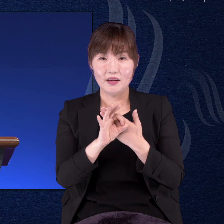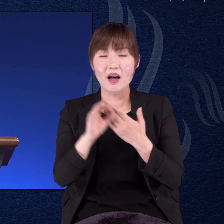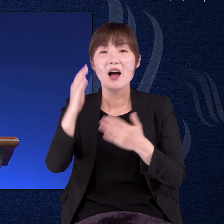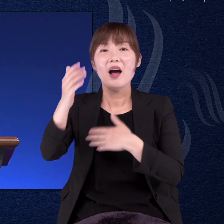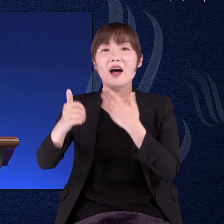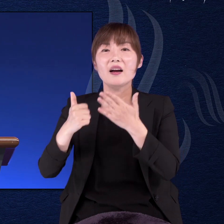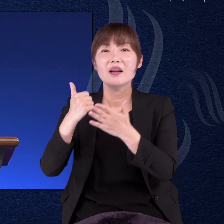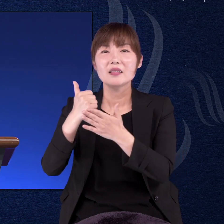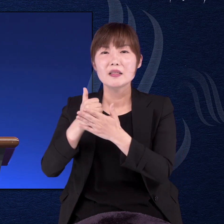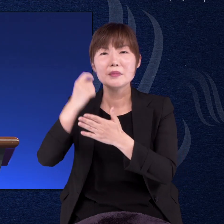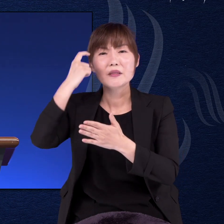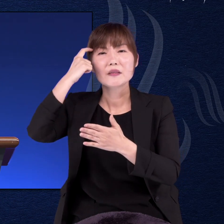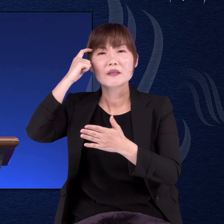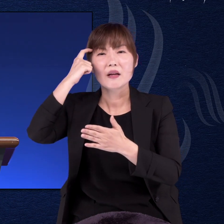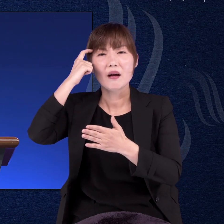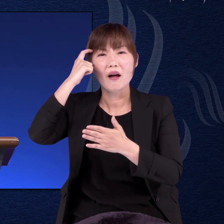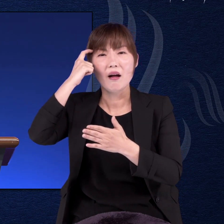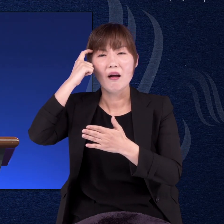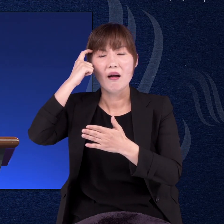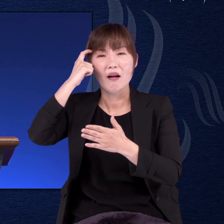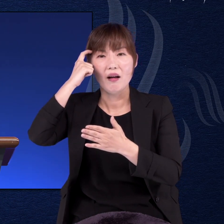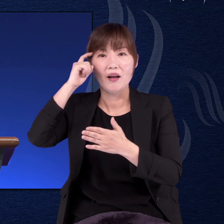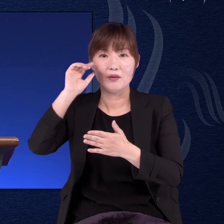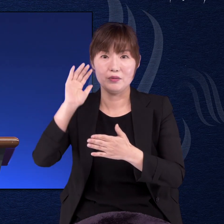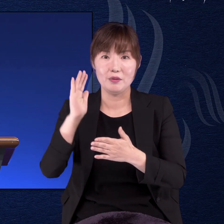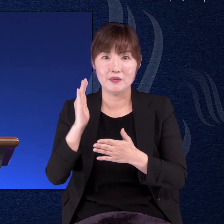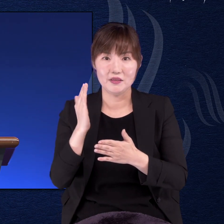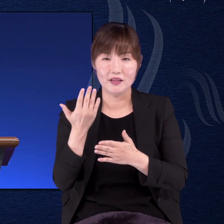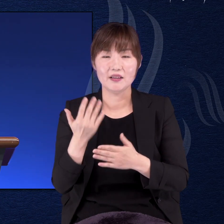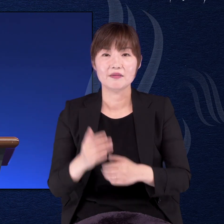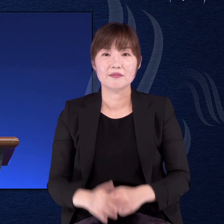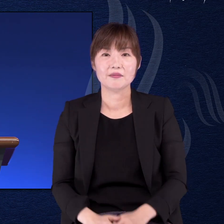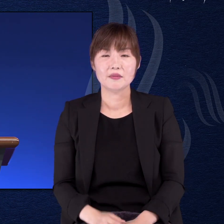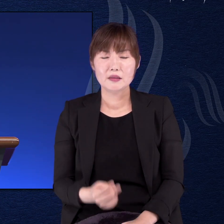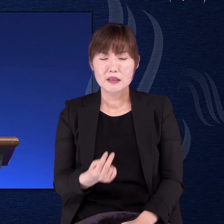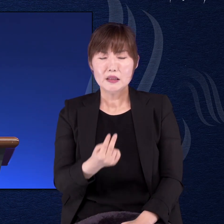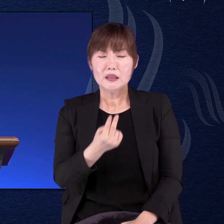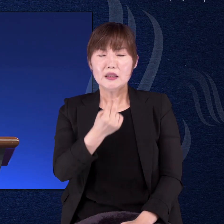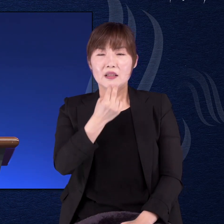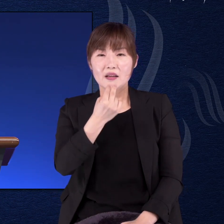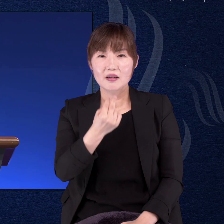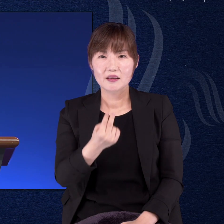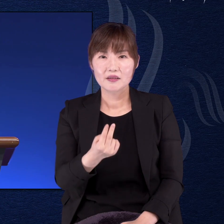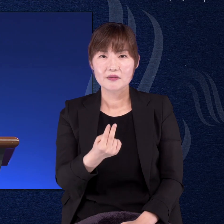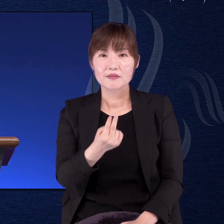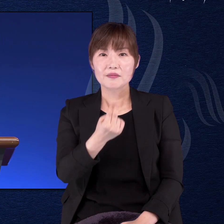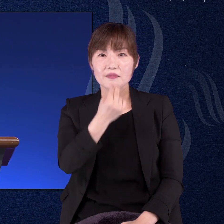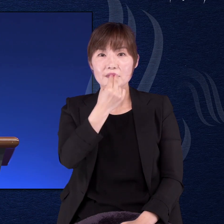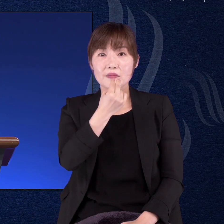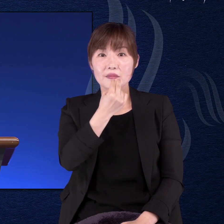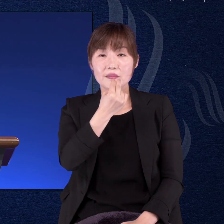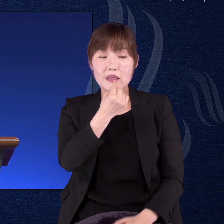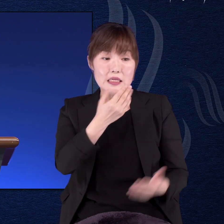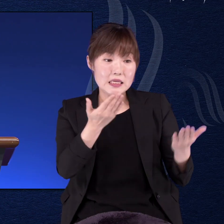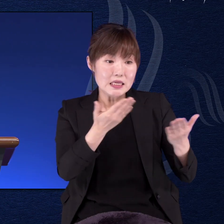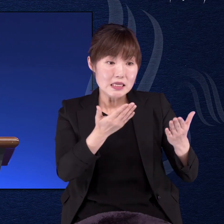같아요. 무슨 일이 생길 때마다 호흡을 생각하세요. 잠시 멈춰